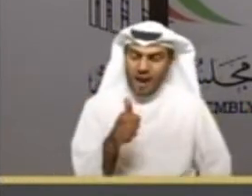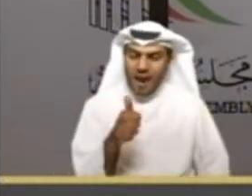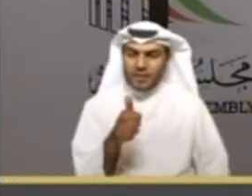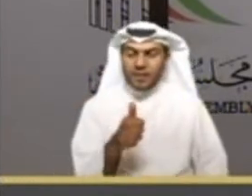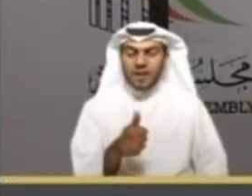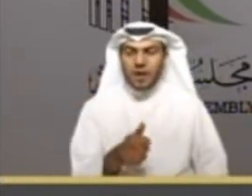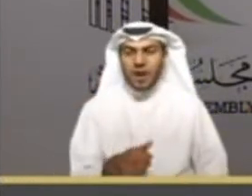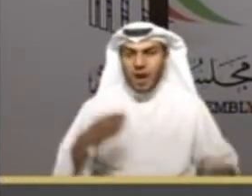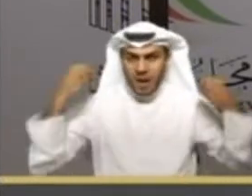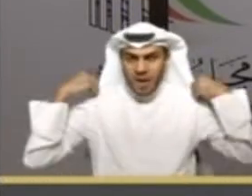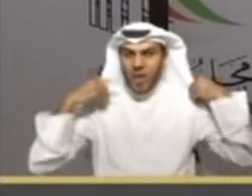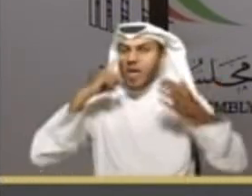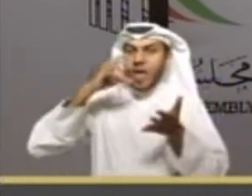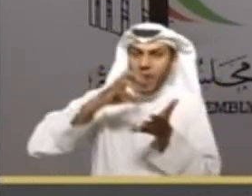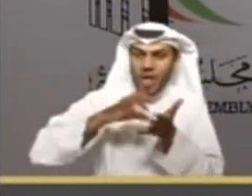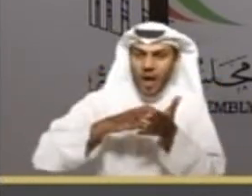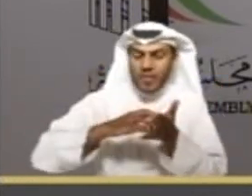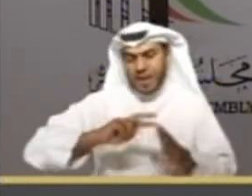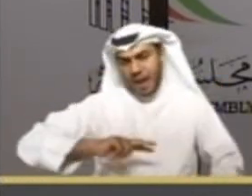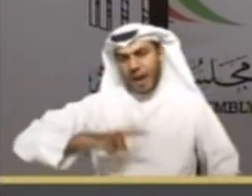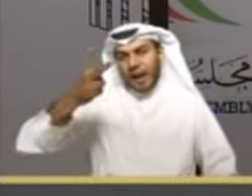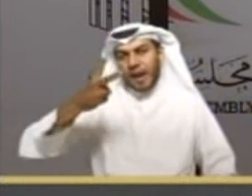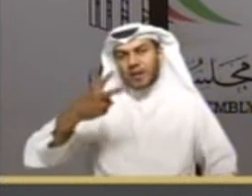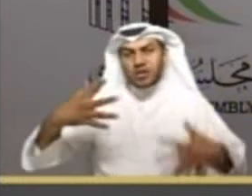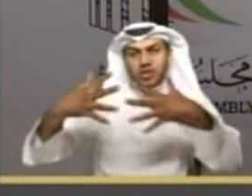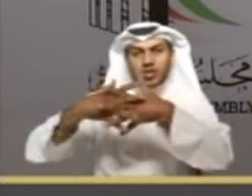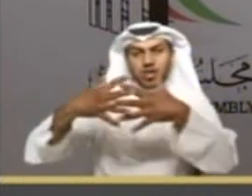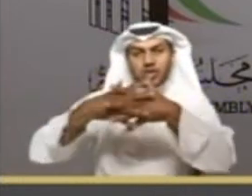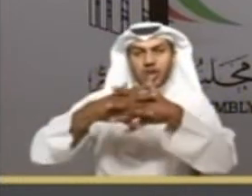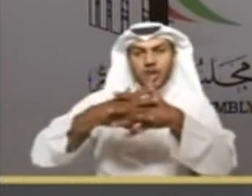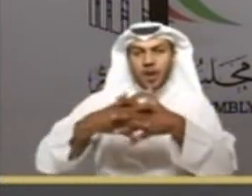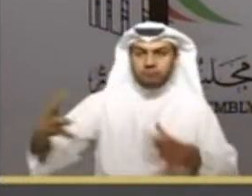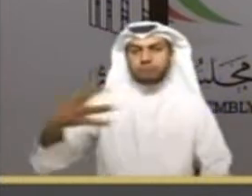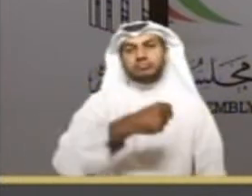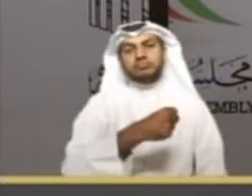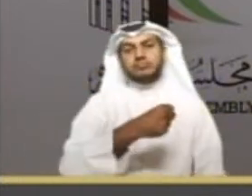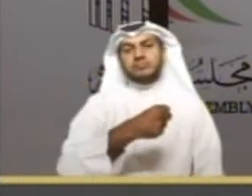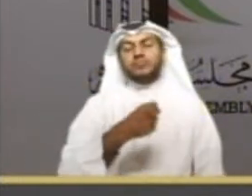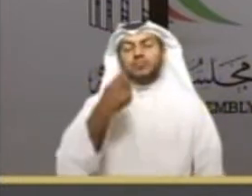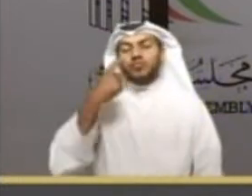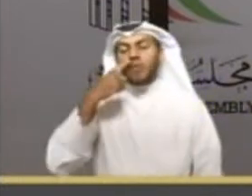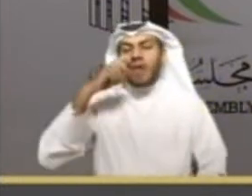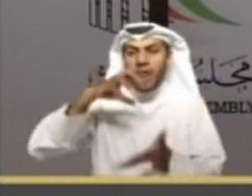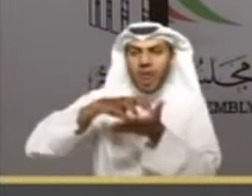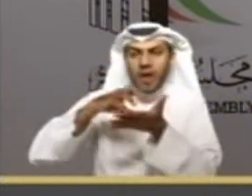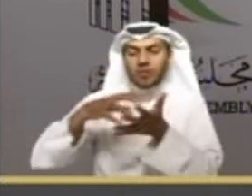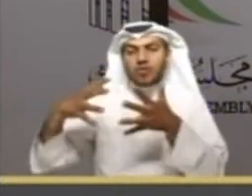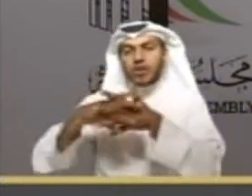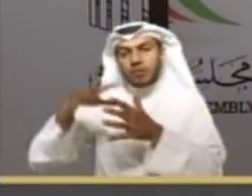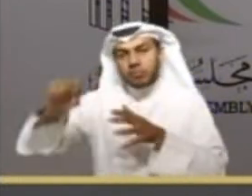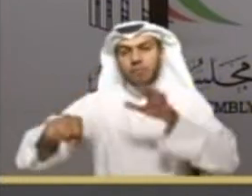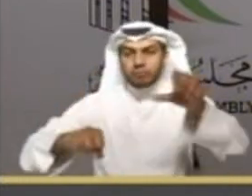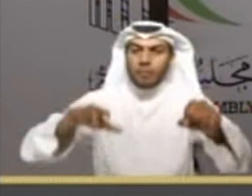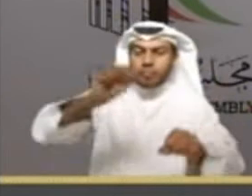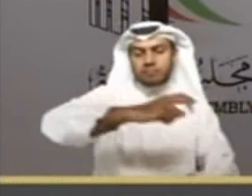يعني على اطلاع تام بما هي المواد اللي تم تغييرها. اعطينا موعد لتقديم مشروع